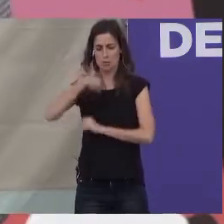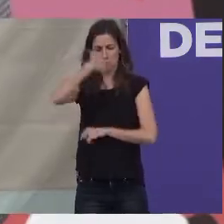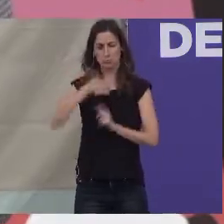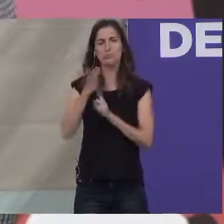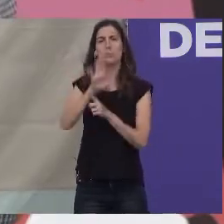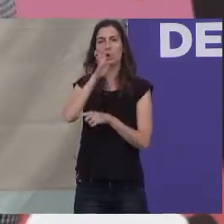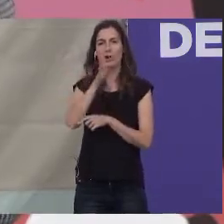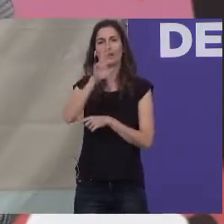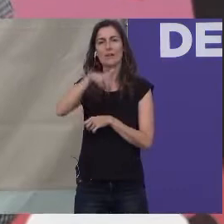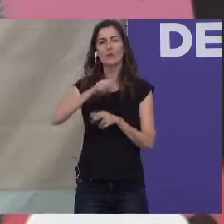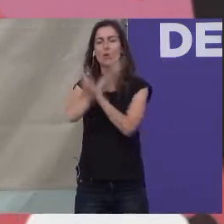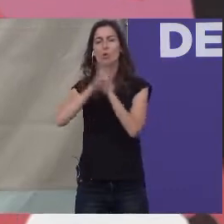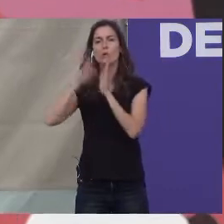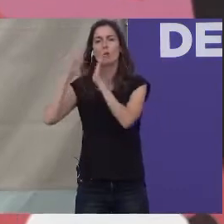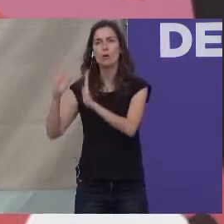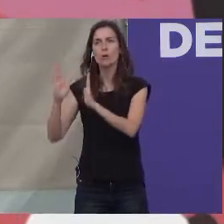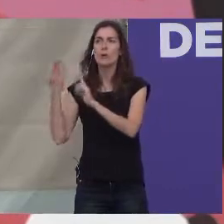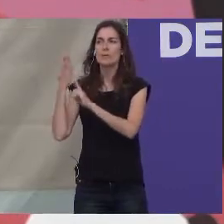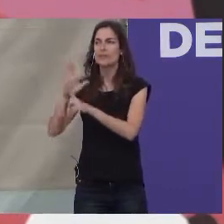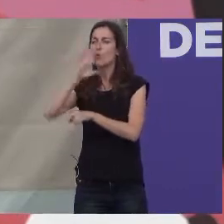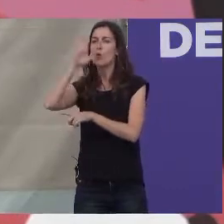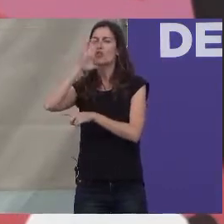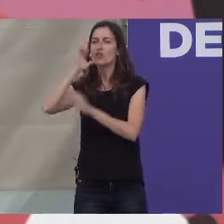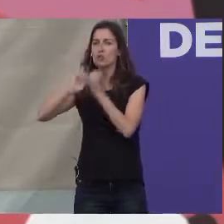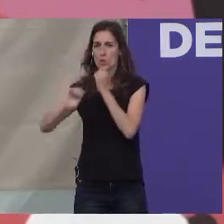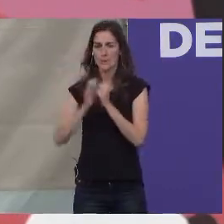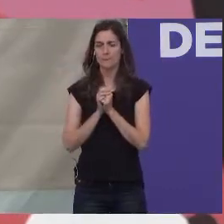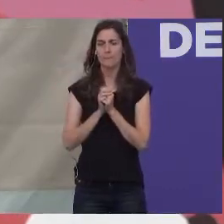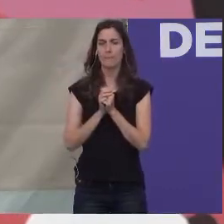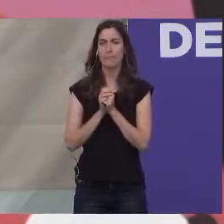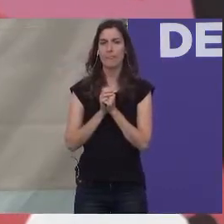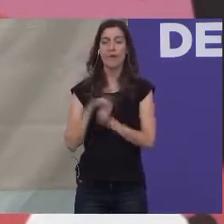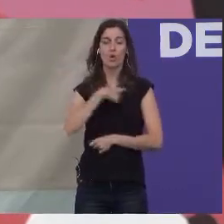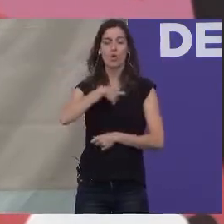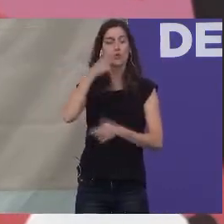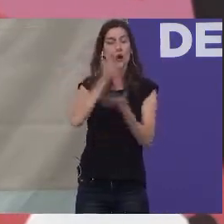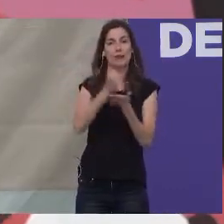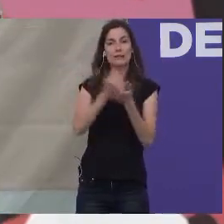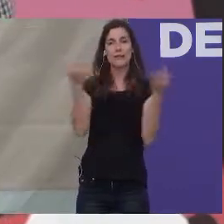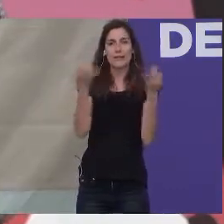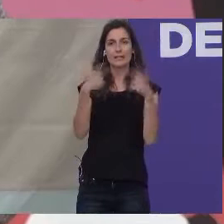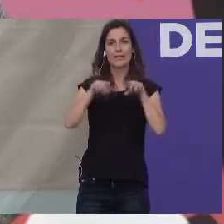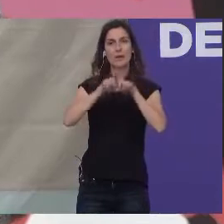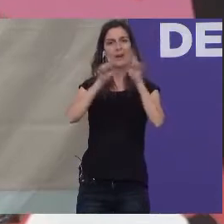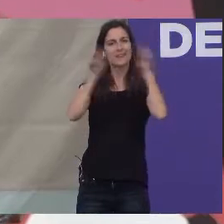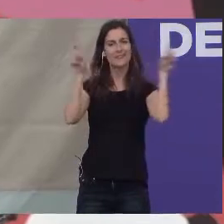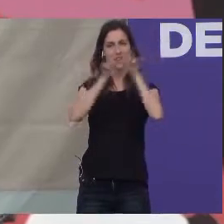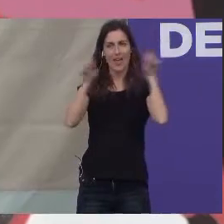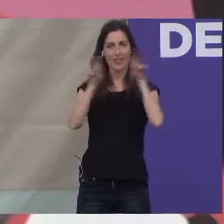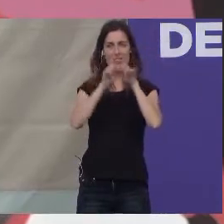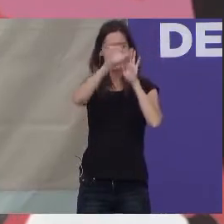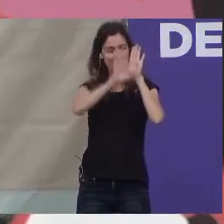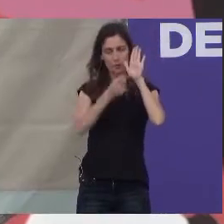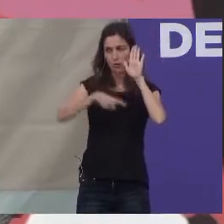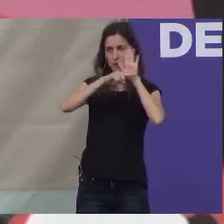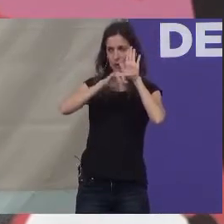últim indicaré per quins motius em presente. Com s'ha indicat, la Comissió de Garanties és un òrgan estatutari, en aquest cas dins de